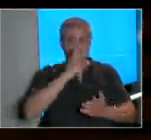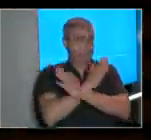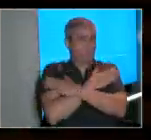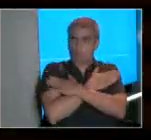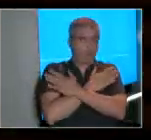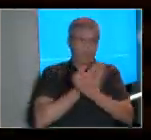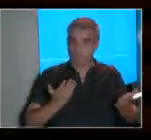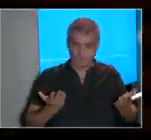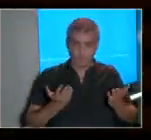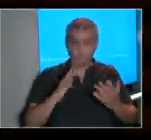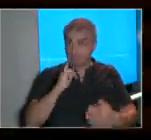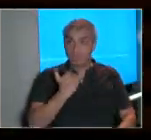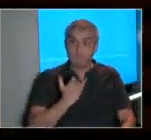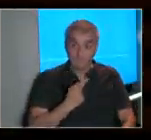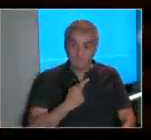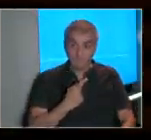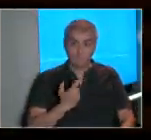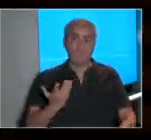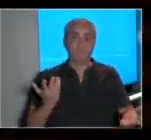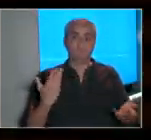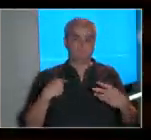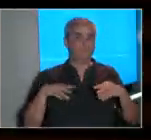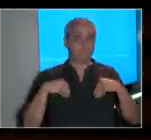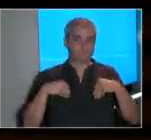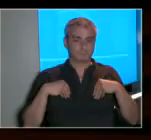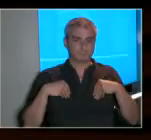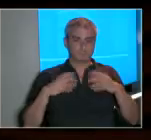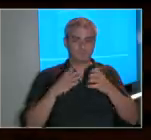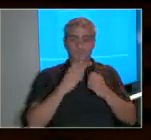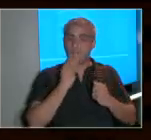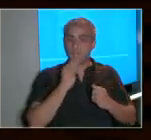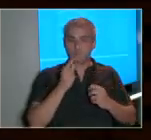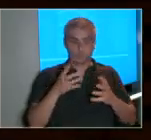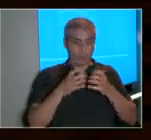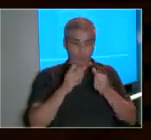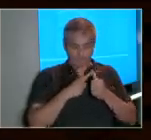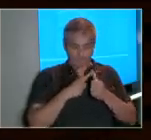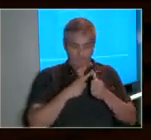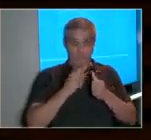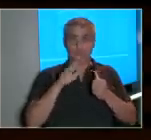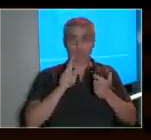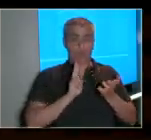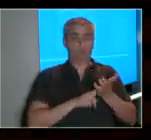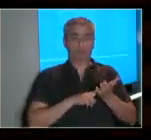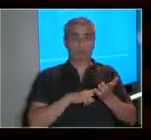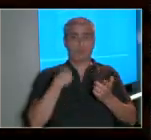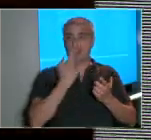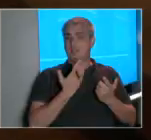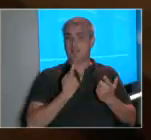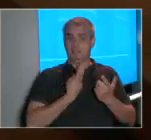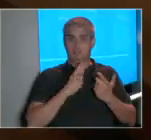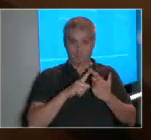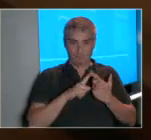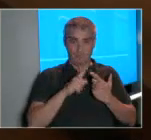במרוקו. אם כן, אז הסכמנו שהעם היהודי הוא עם, ושיש לו זכות להגדרה